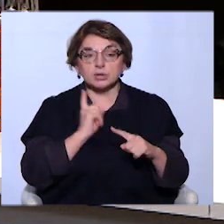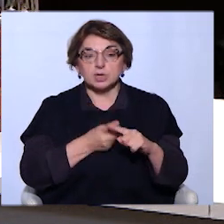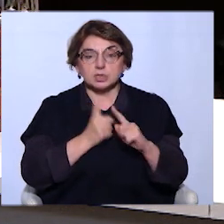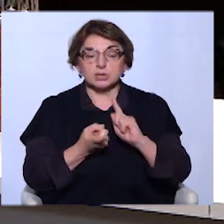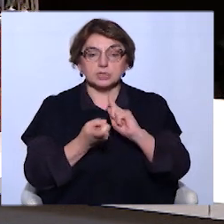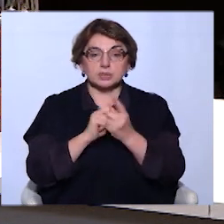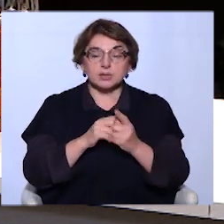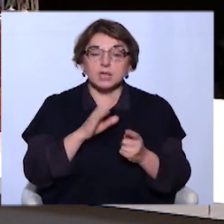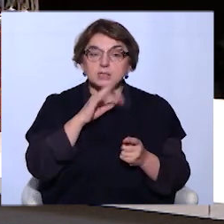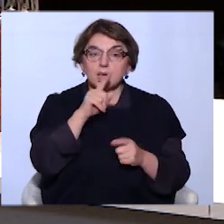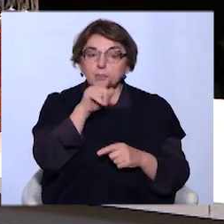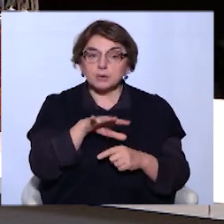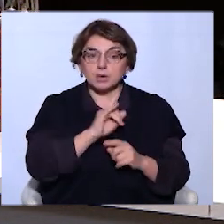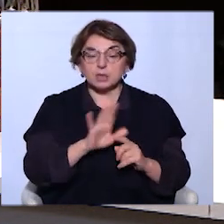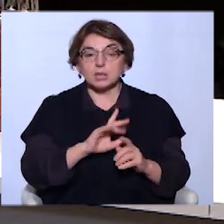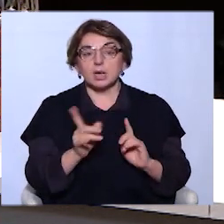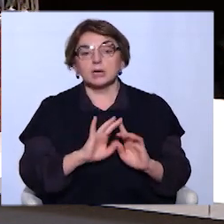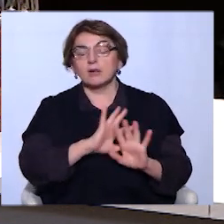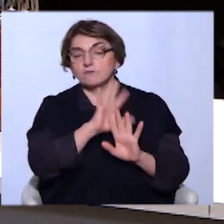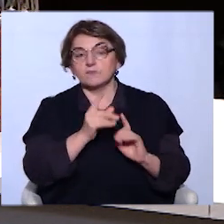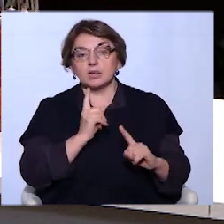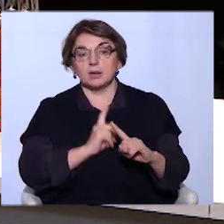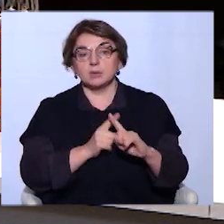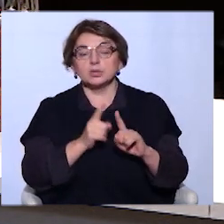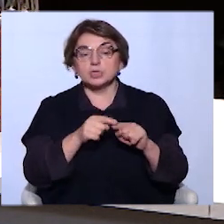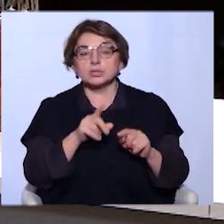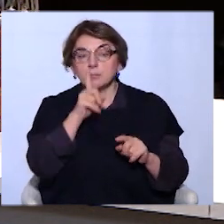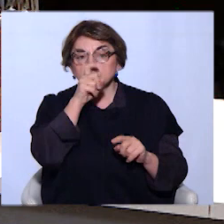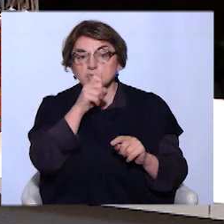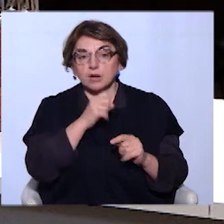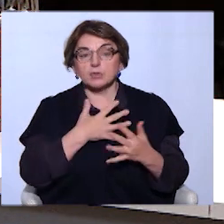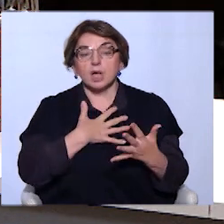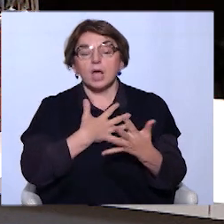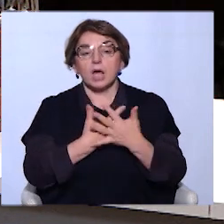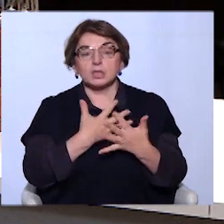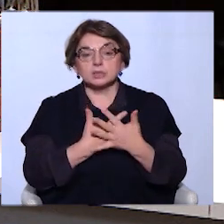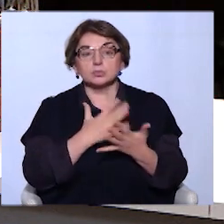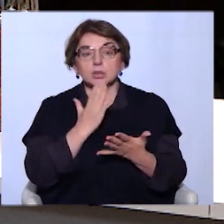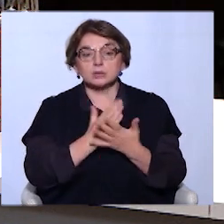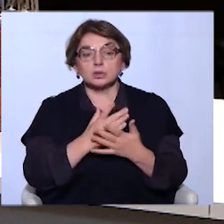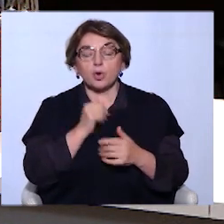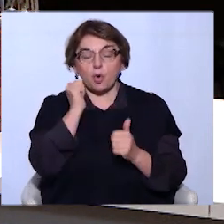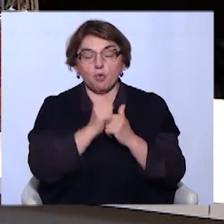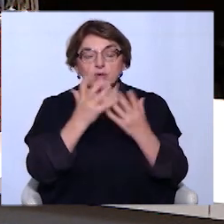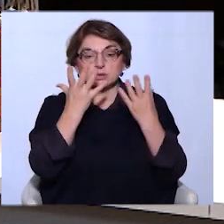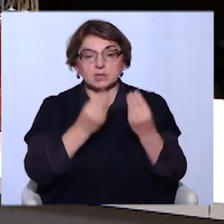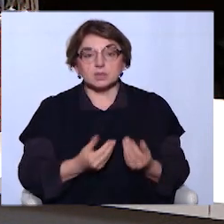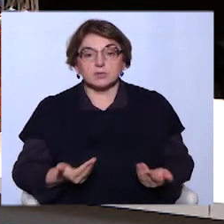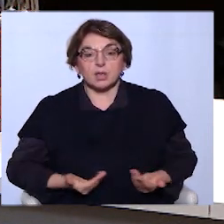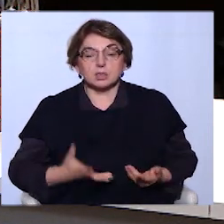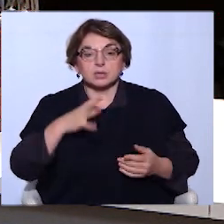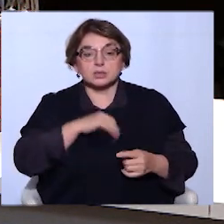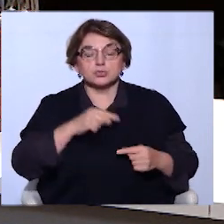ჩანაცვლება წყალბადატომის და არა ყველა მეტალით, და ის, რომ მჟავები აქტიურად არის ჩვენს ყოველდღიურ ყოფაცხოვრებაში,